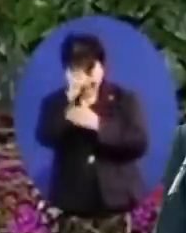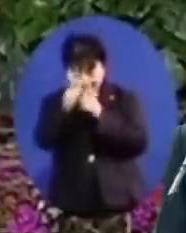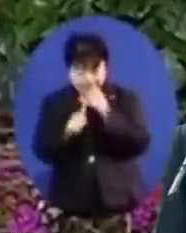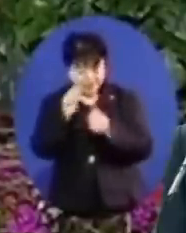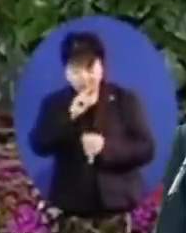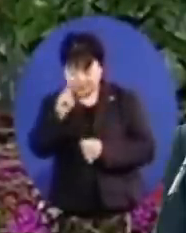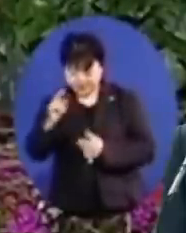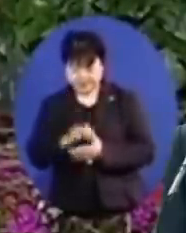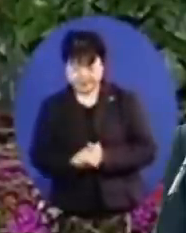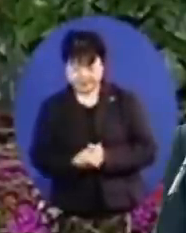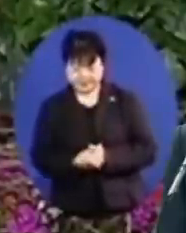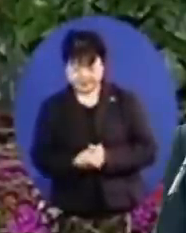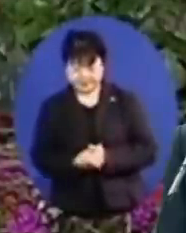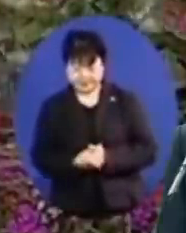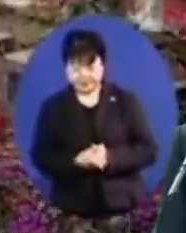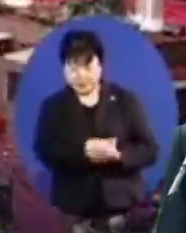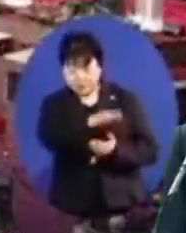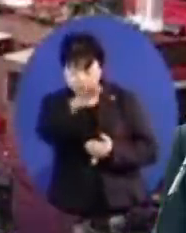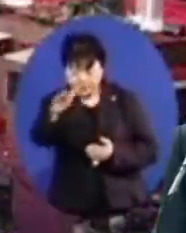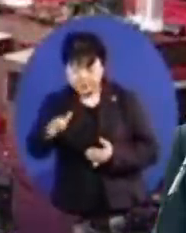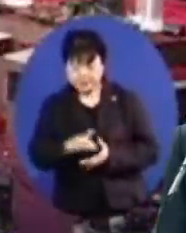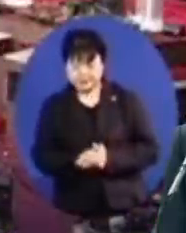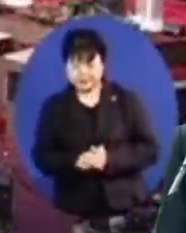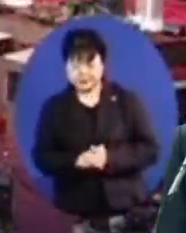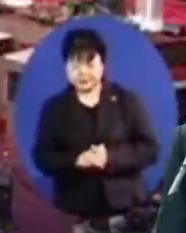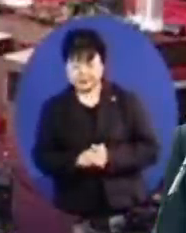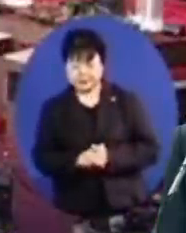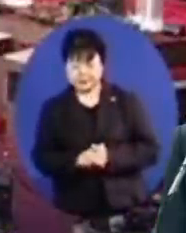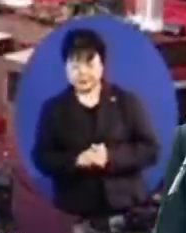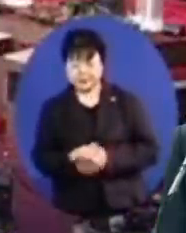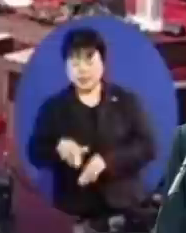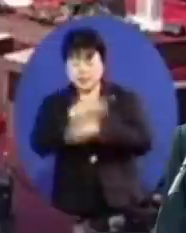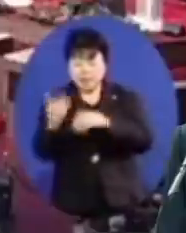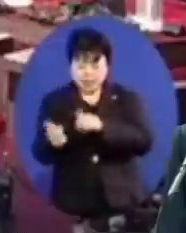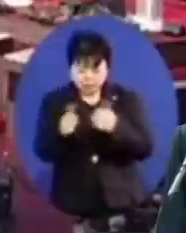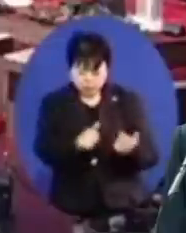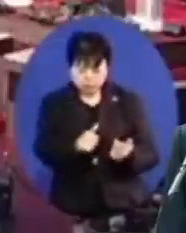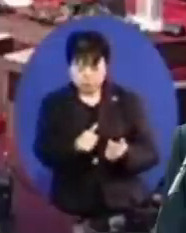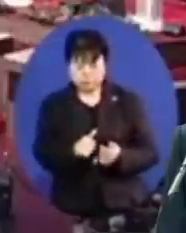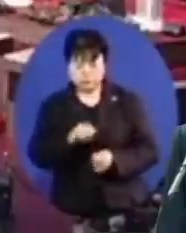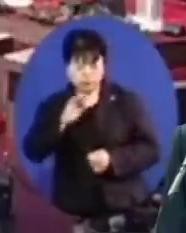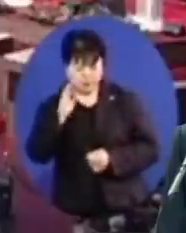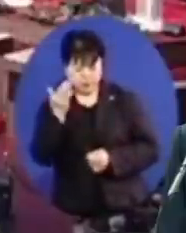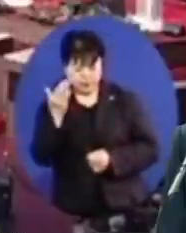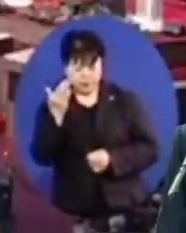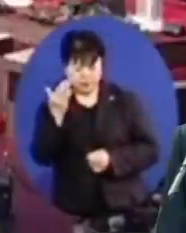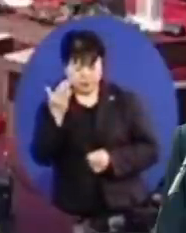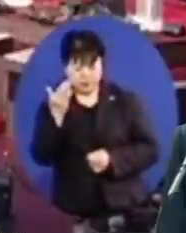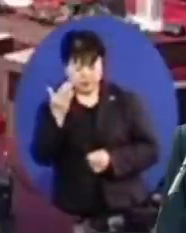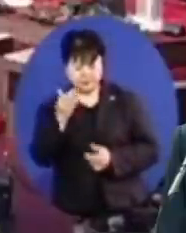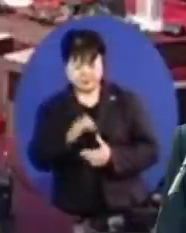아버지, 우리는 다 죽어야 됩니다.